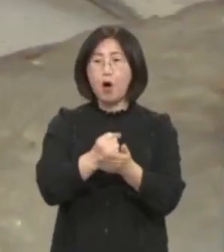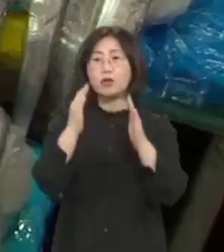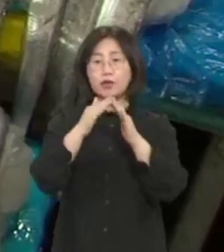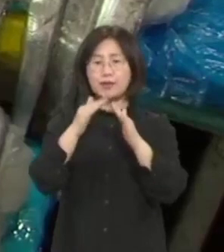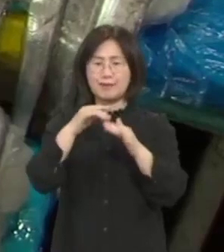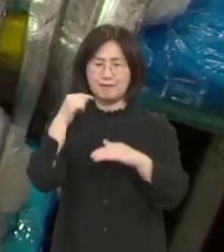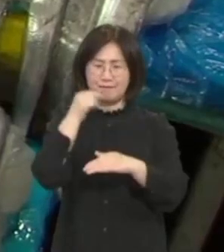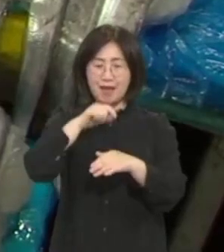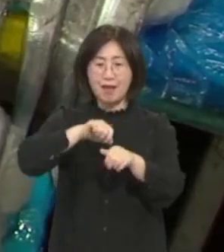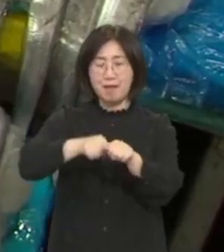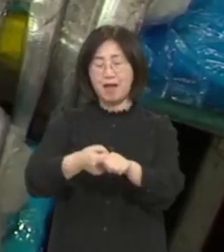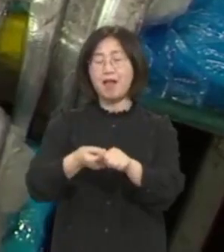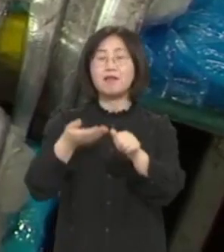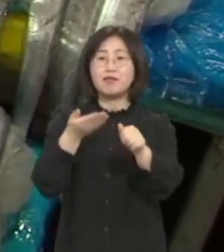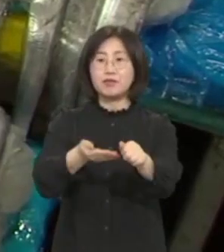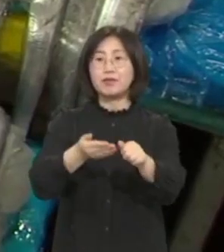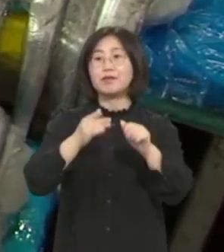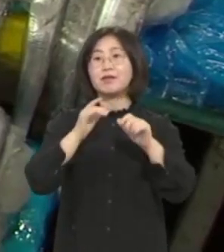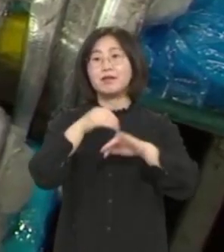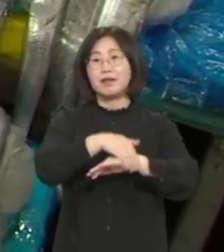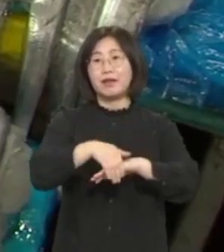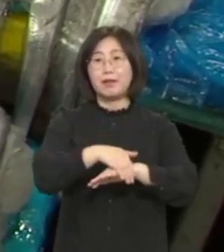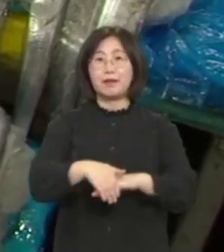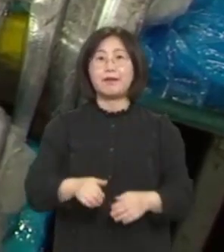강력한 행정 조치에 나설 방침입니다